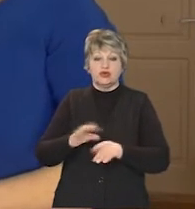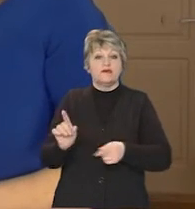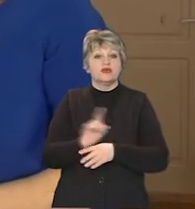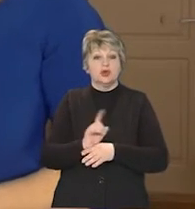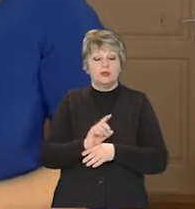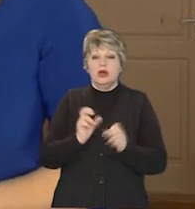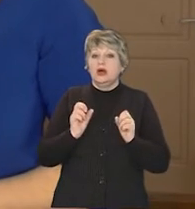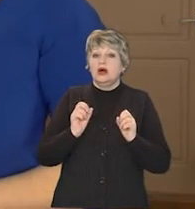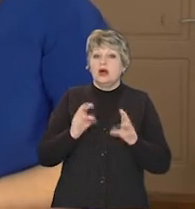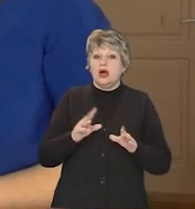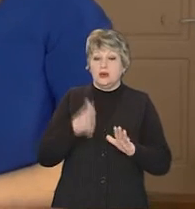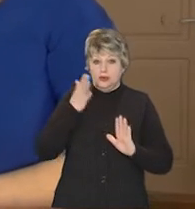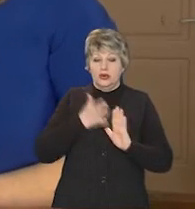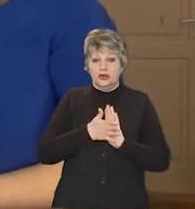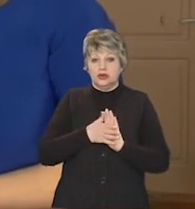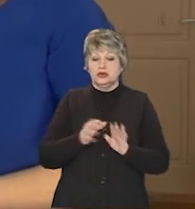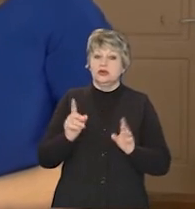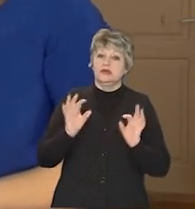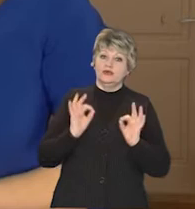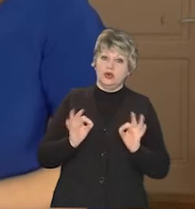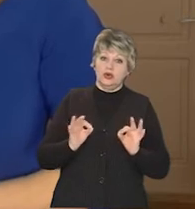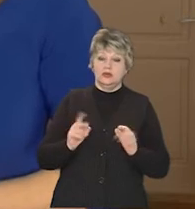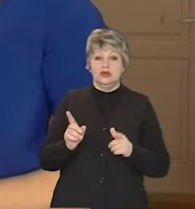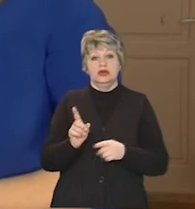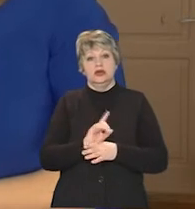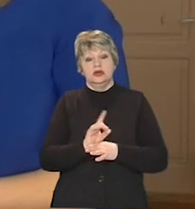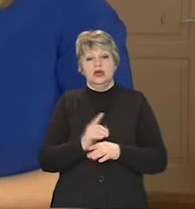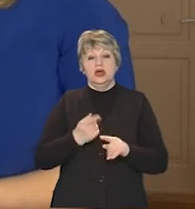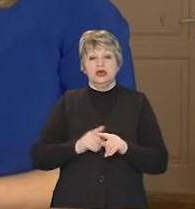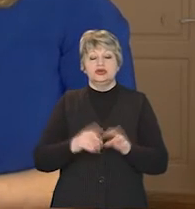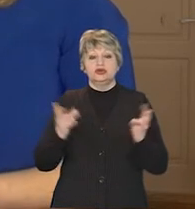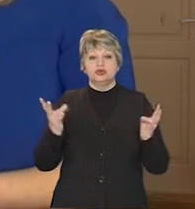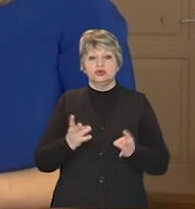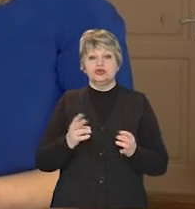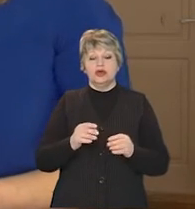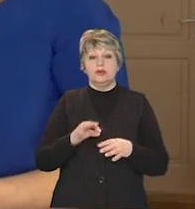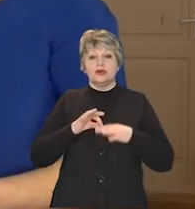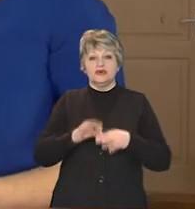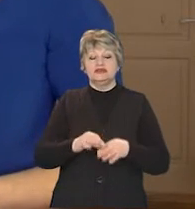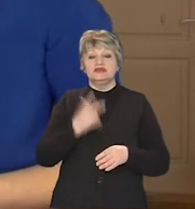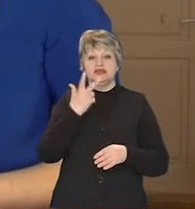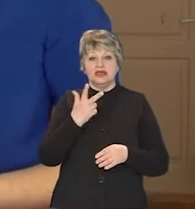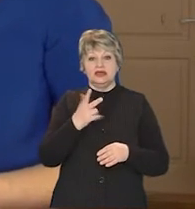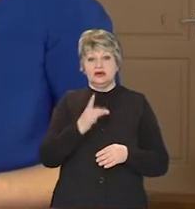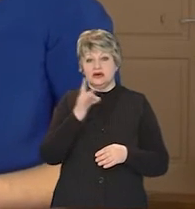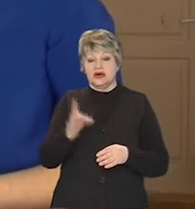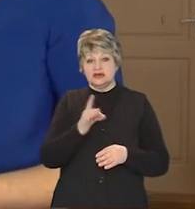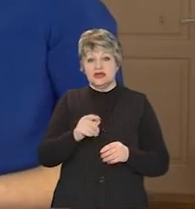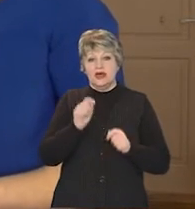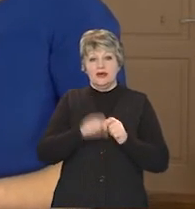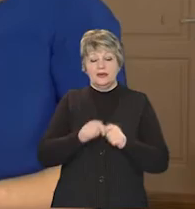норме. Как убедиться, что состояние сосудов в норме? То нужно произвести 3 измерения